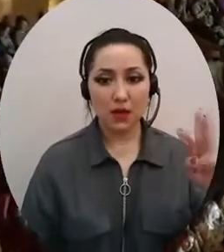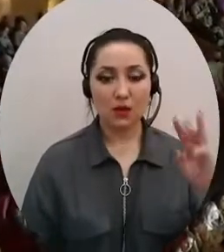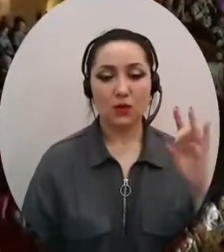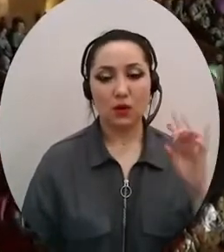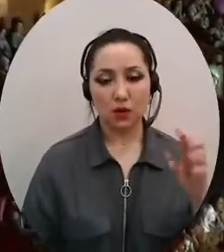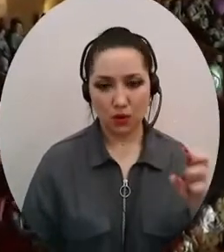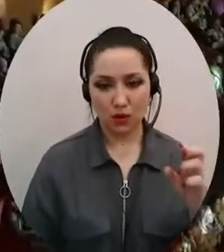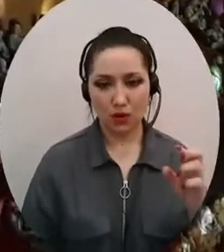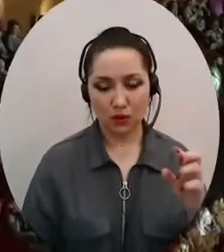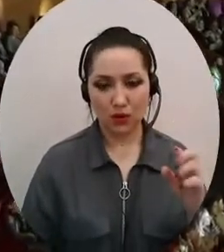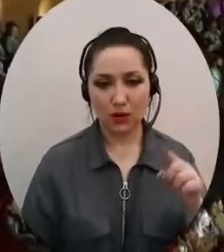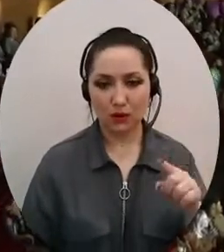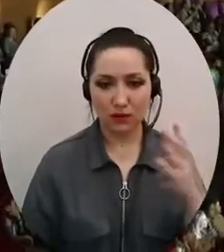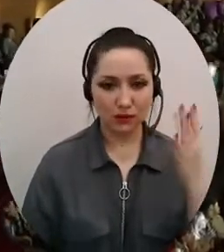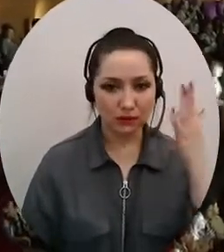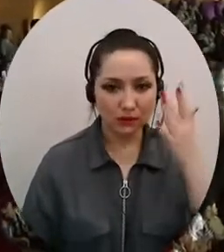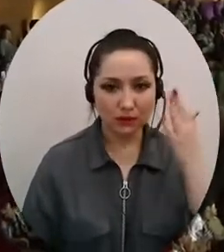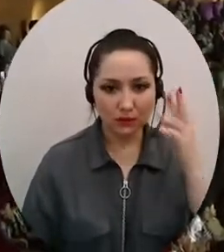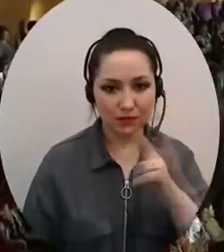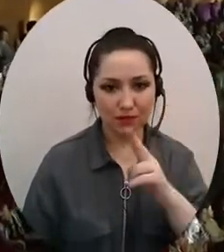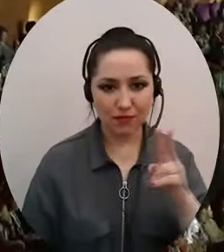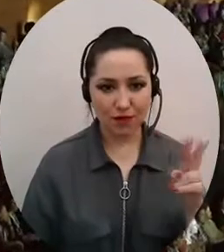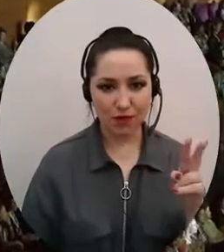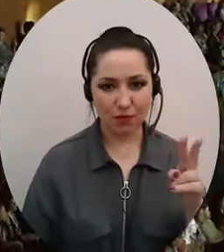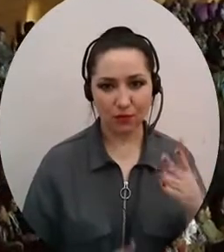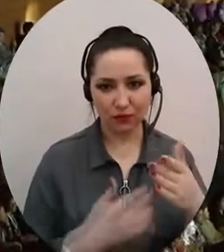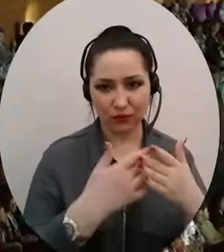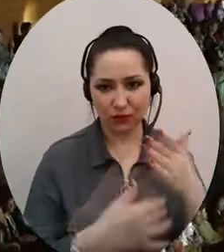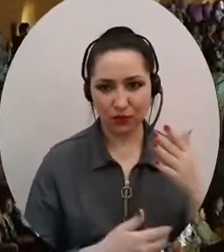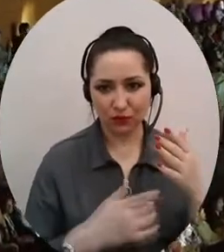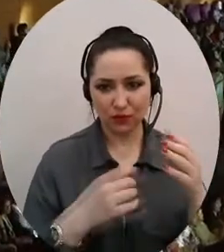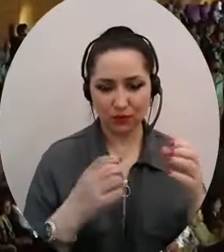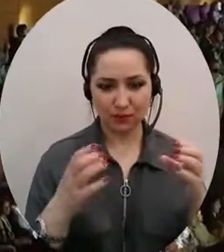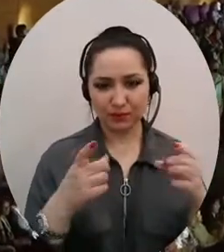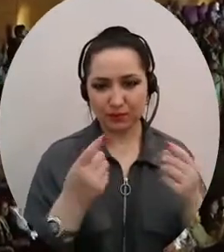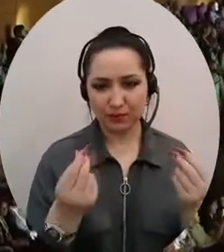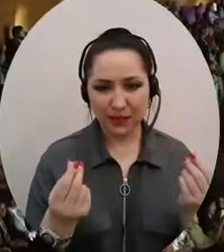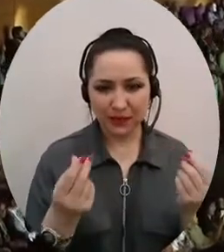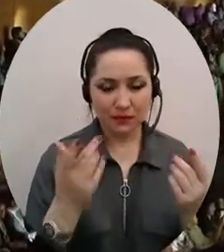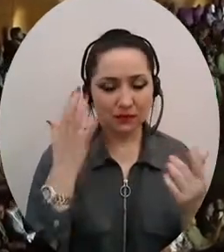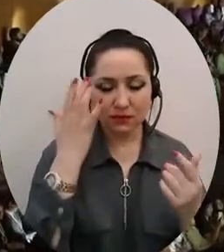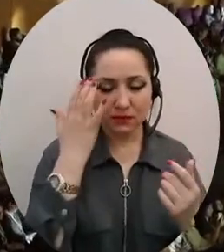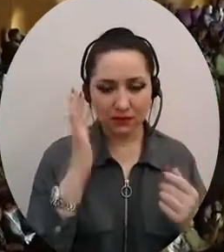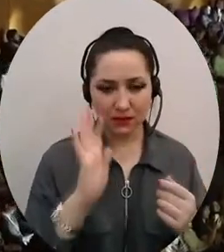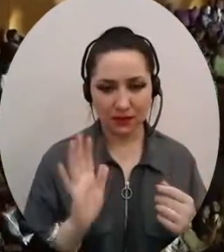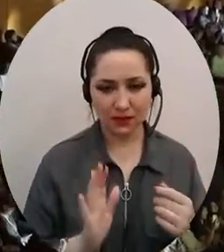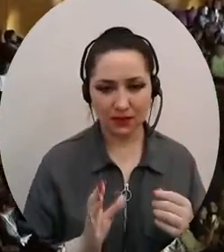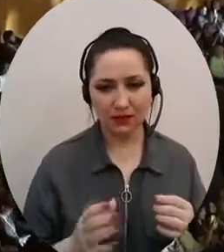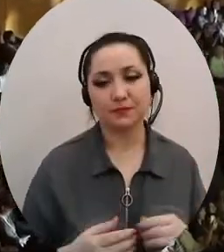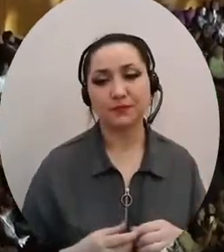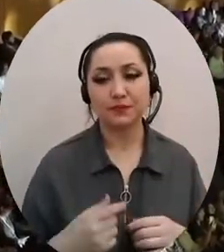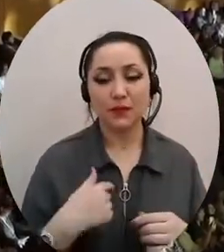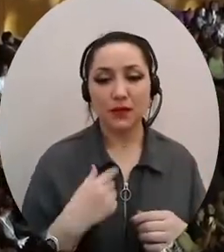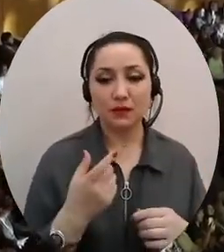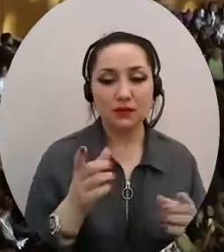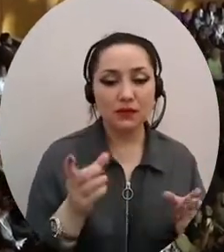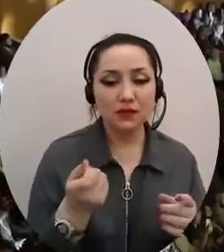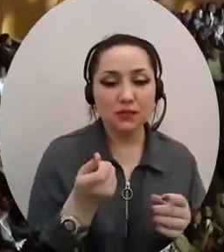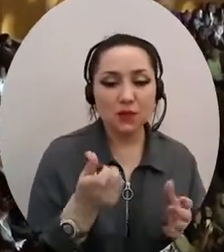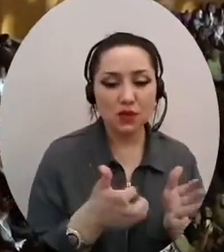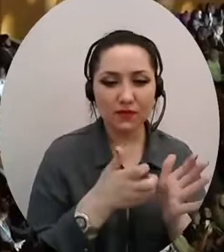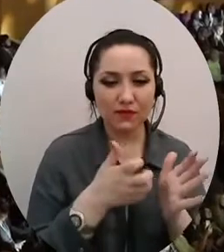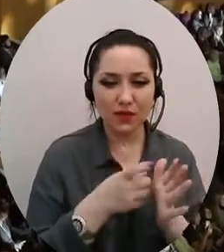Это то, что не снится никому в традиционном бизнесе, очень многим компаниям, даже не снилось. И нам совсем немножко не хватило за год